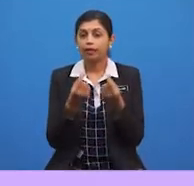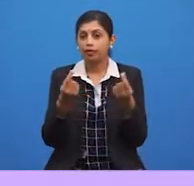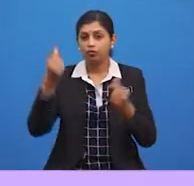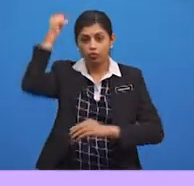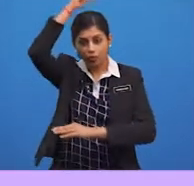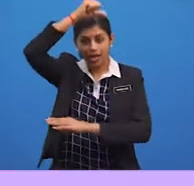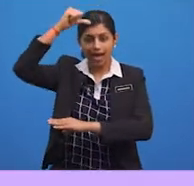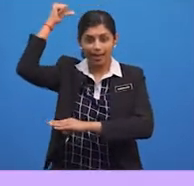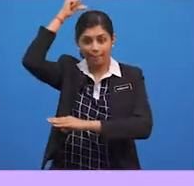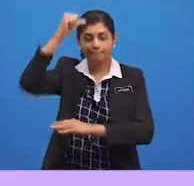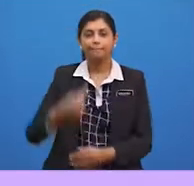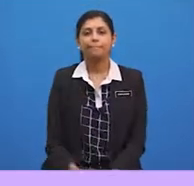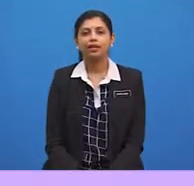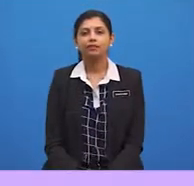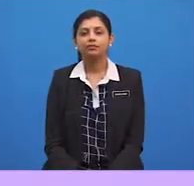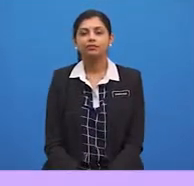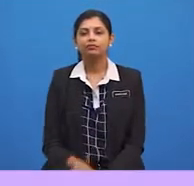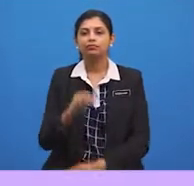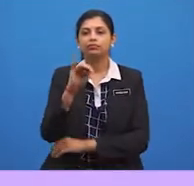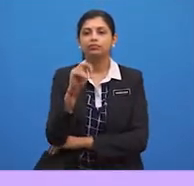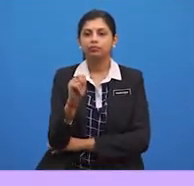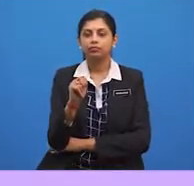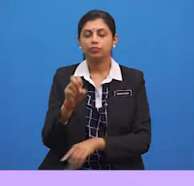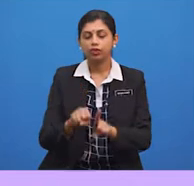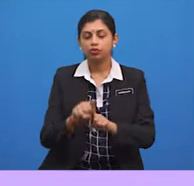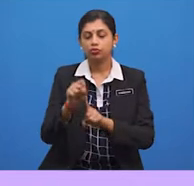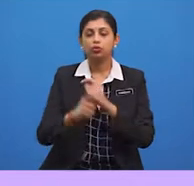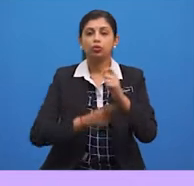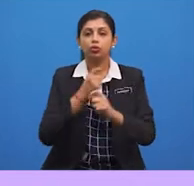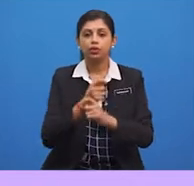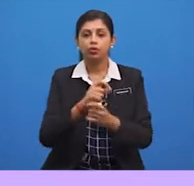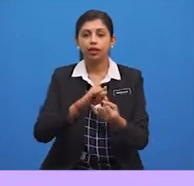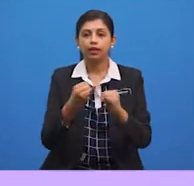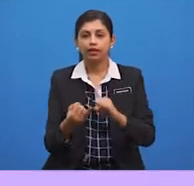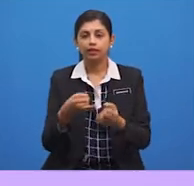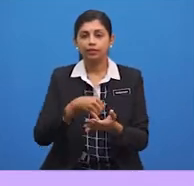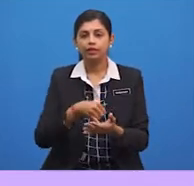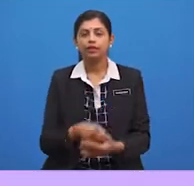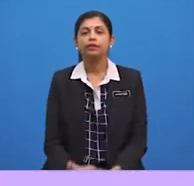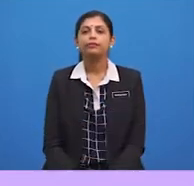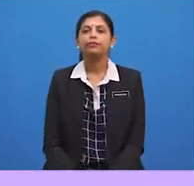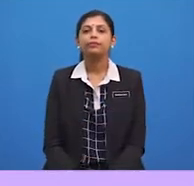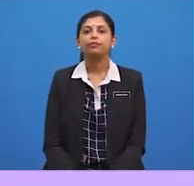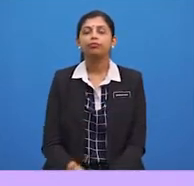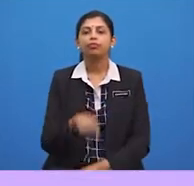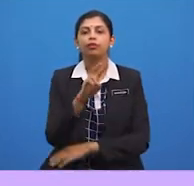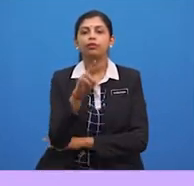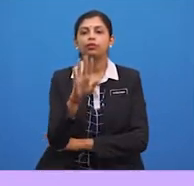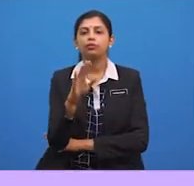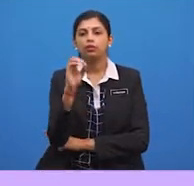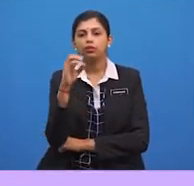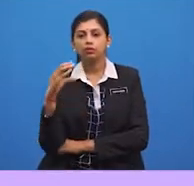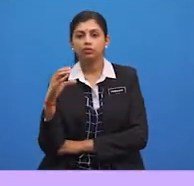Arab. Min suhu tahunan iklim ini adalah 25